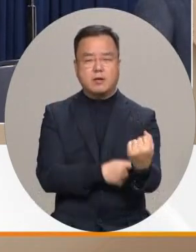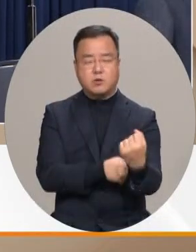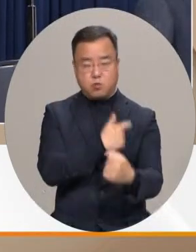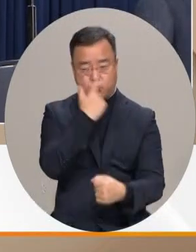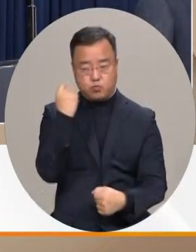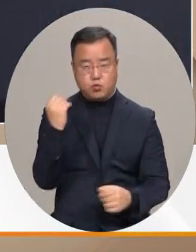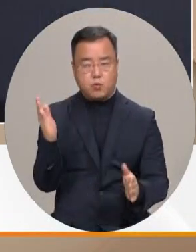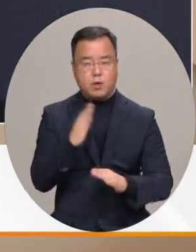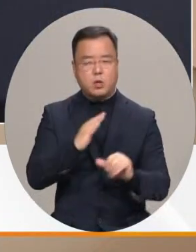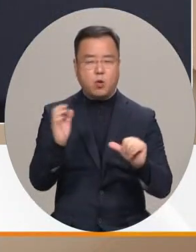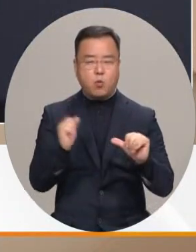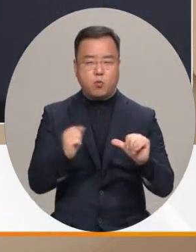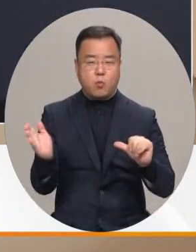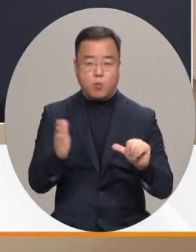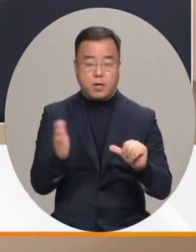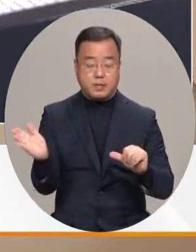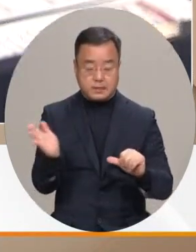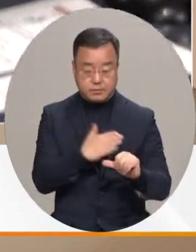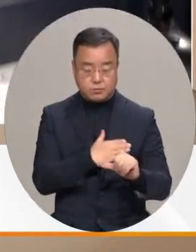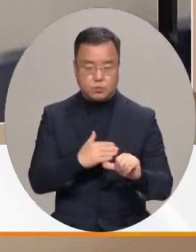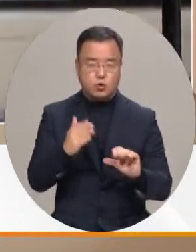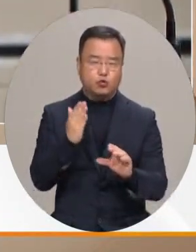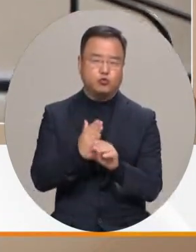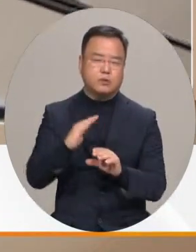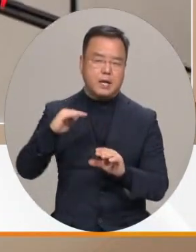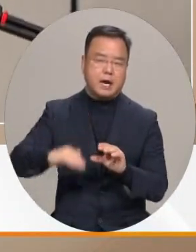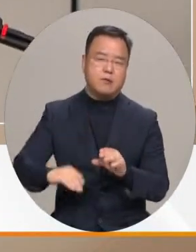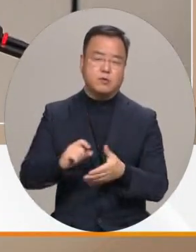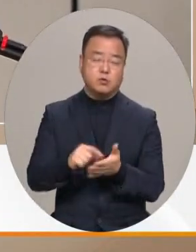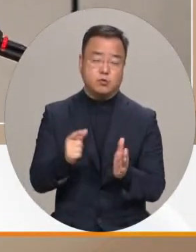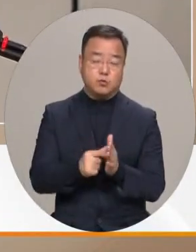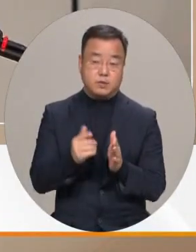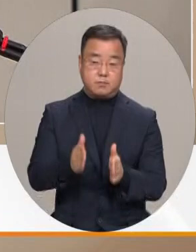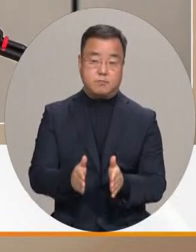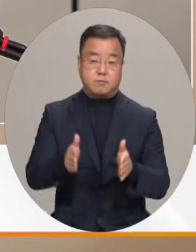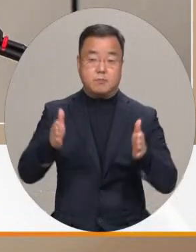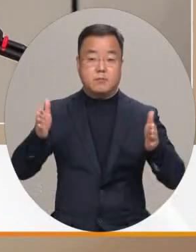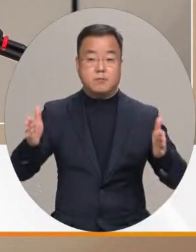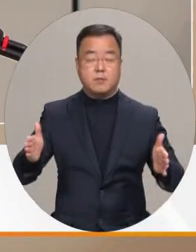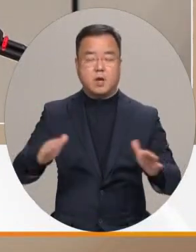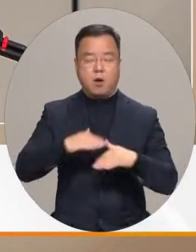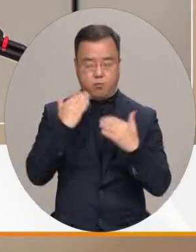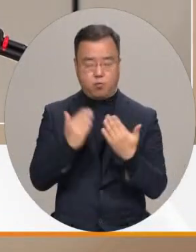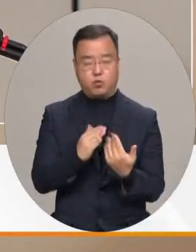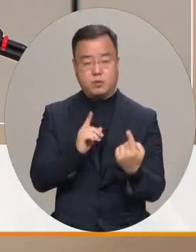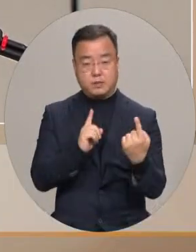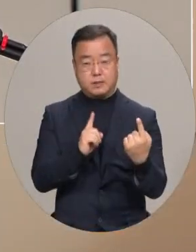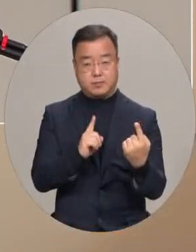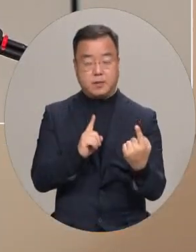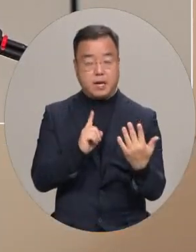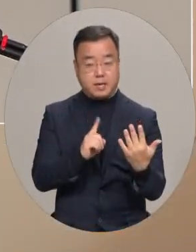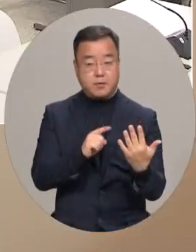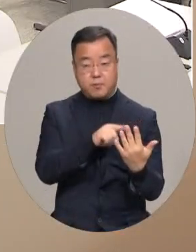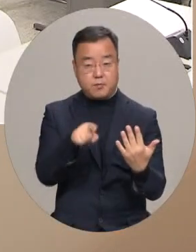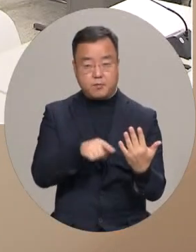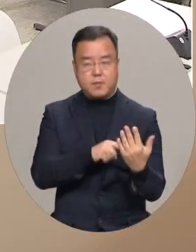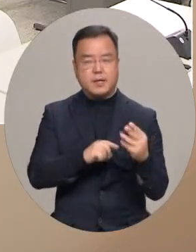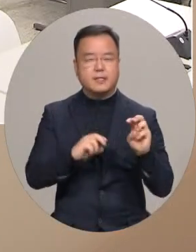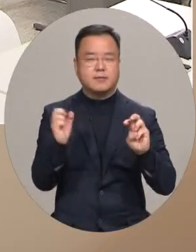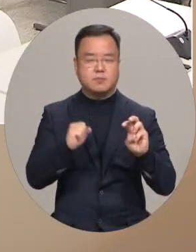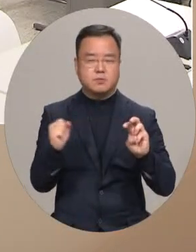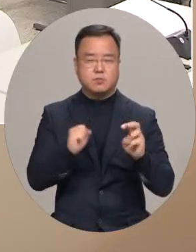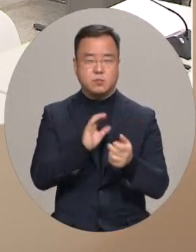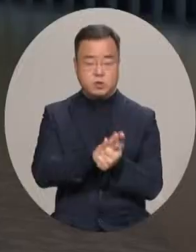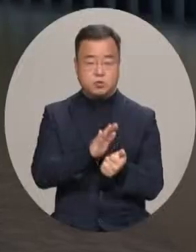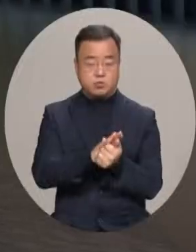5% 수준에서 중하위 수준 학생으로 범위를 넓혀서 전체 학생의 30%지를 지원할 예정입니다